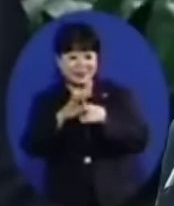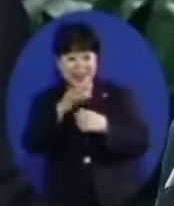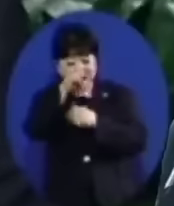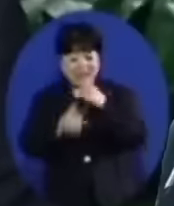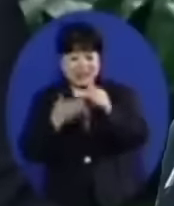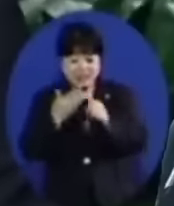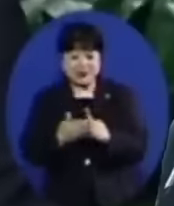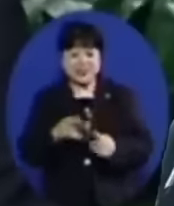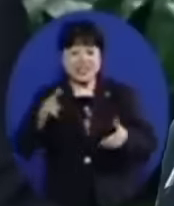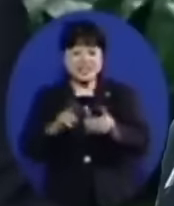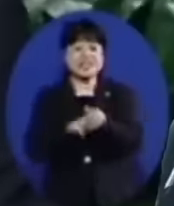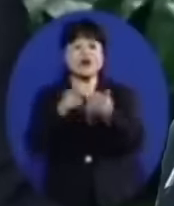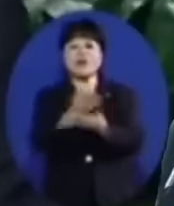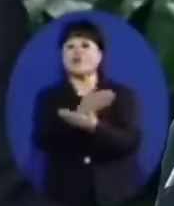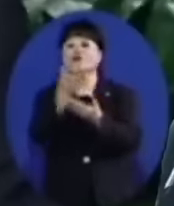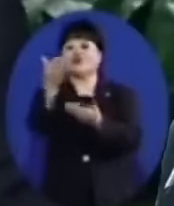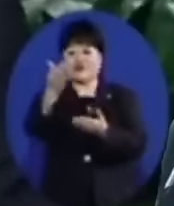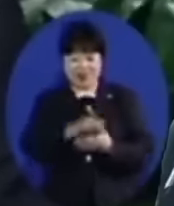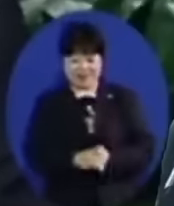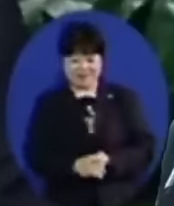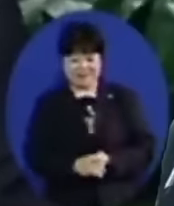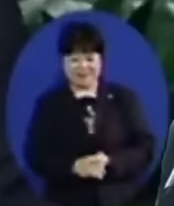하나님의 역사가 일어나게 되는 것입니다.